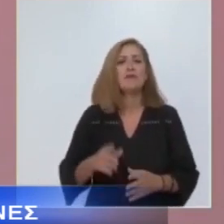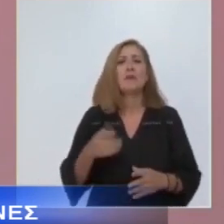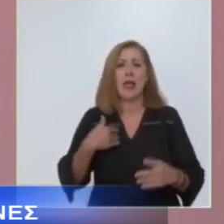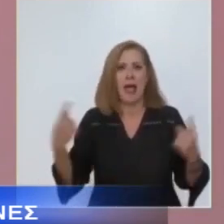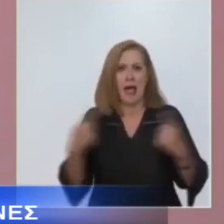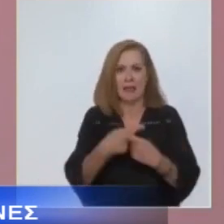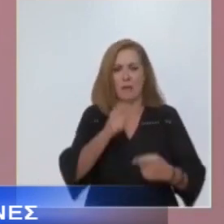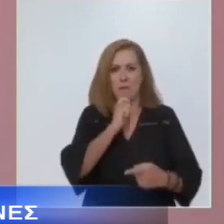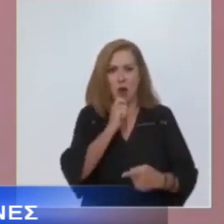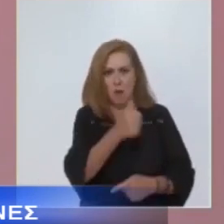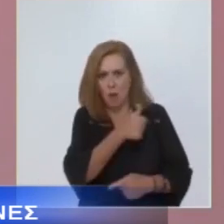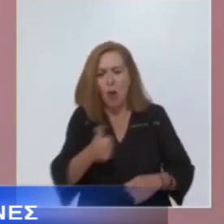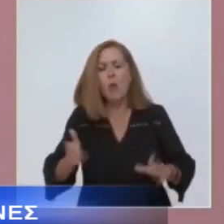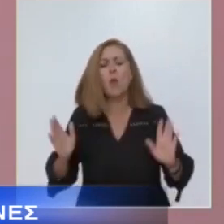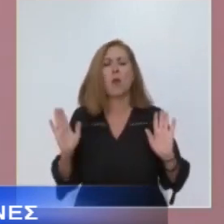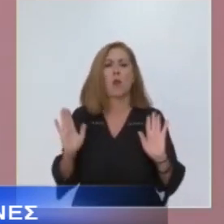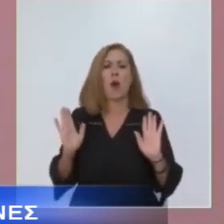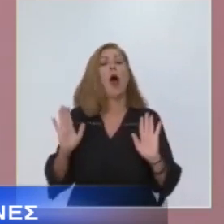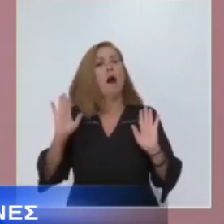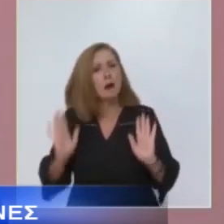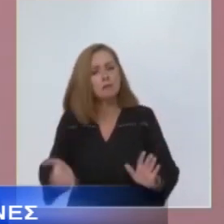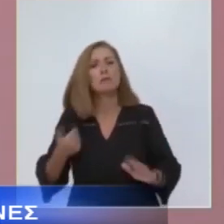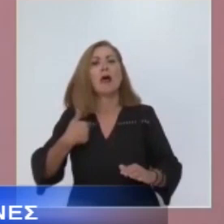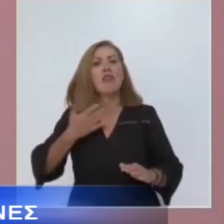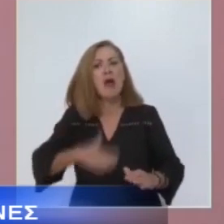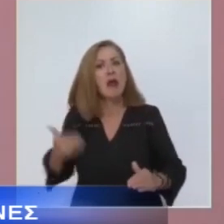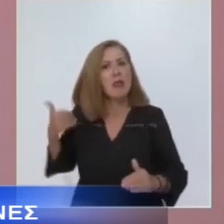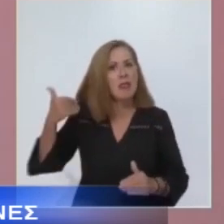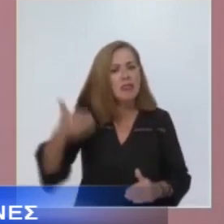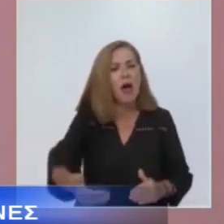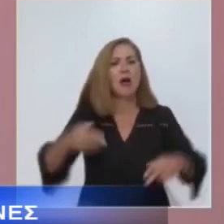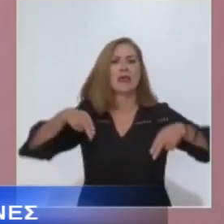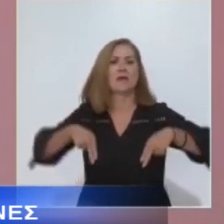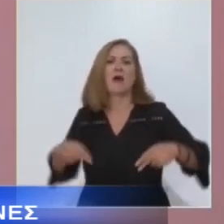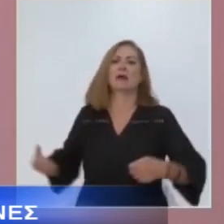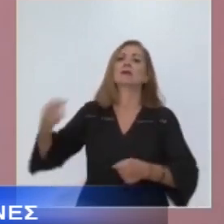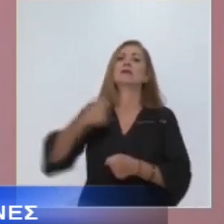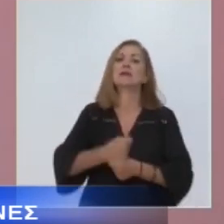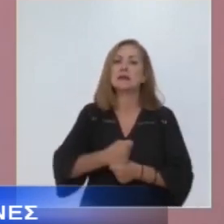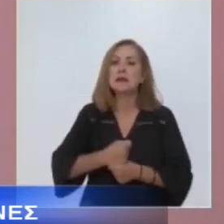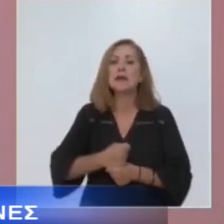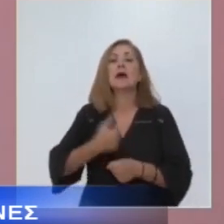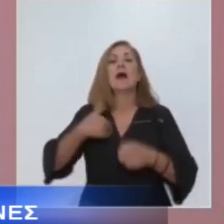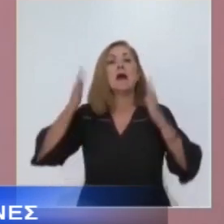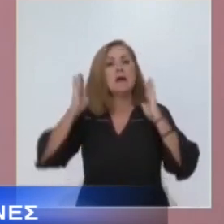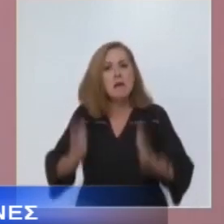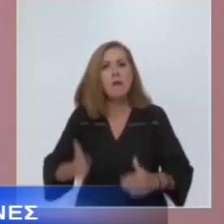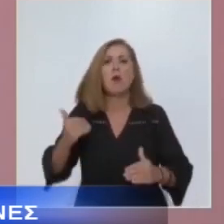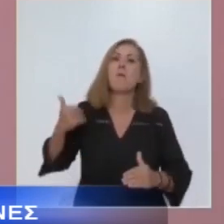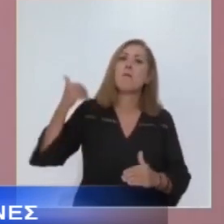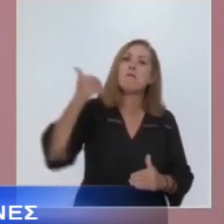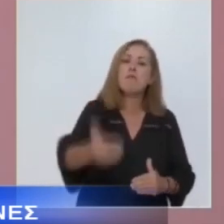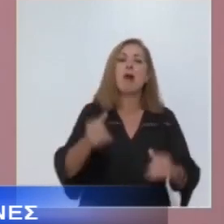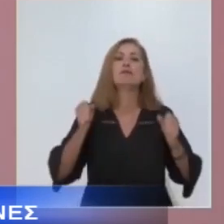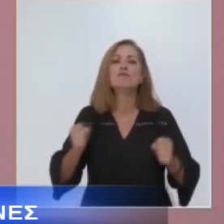αντιπολίτευση, αλλά ταυτόχρονα και με κυβερνητική πρόταση διεξόδου προς όφελο της κοινωνίας και της χώρας, που θα εξασφαλίζει ένα δίκαιο αύριο για όλους